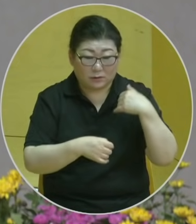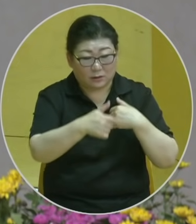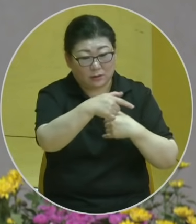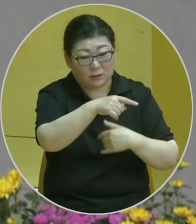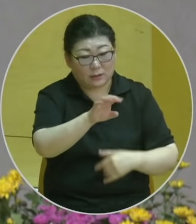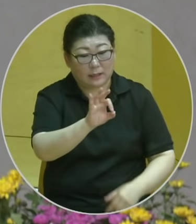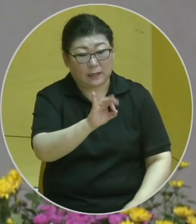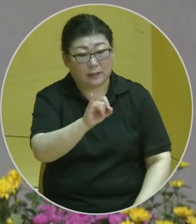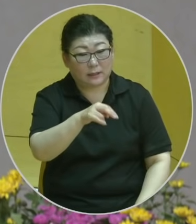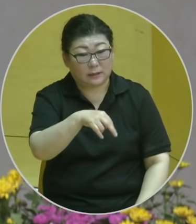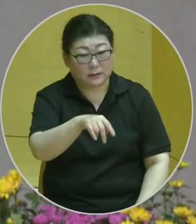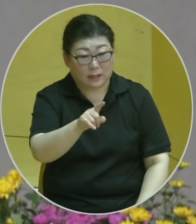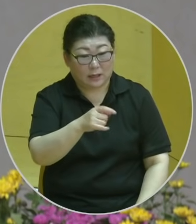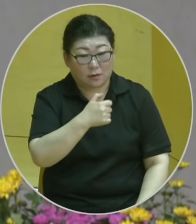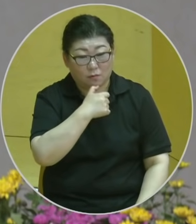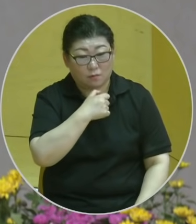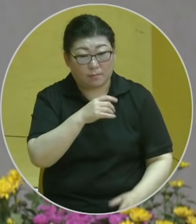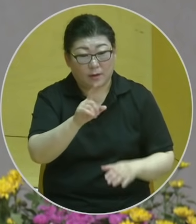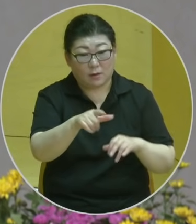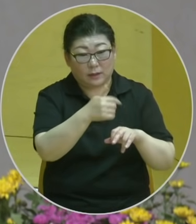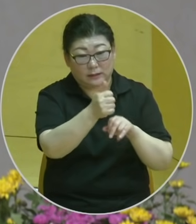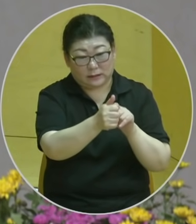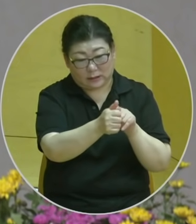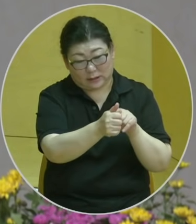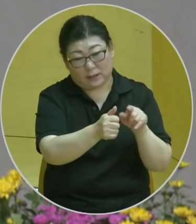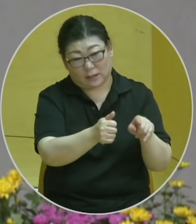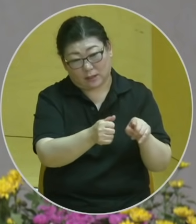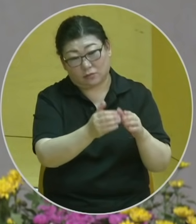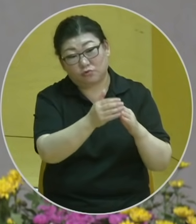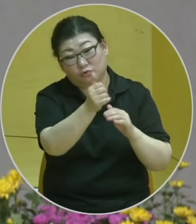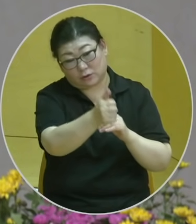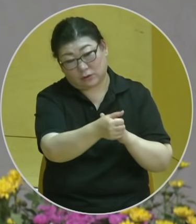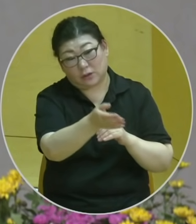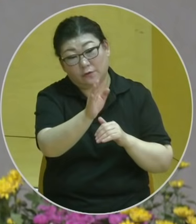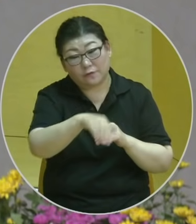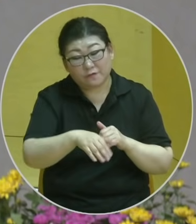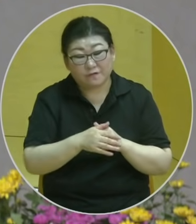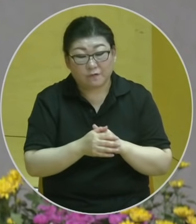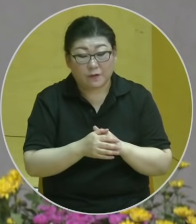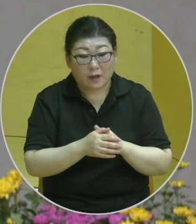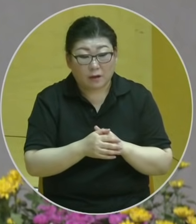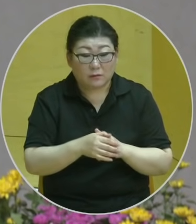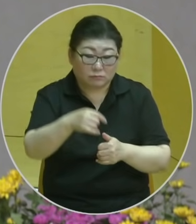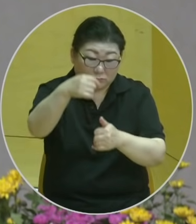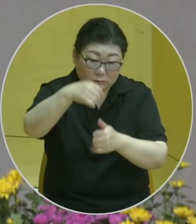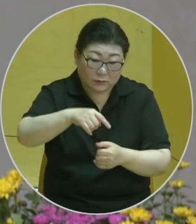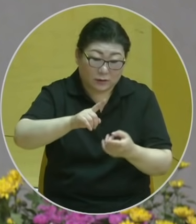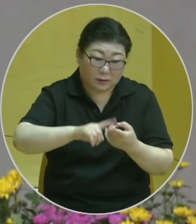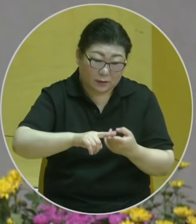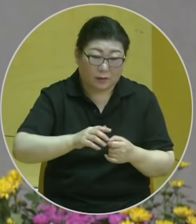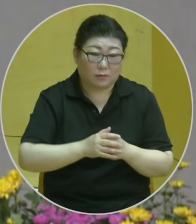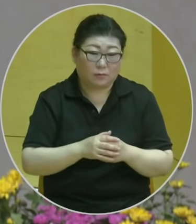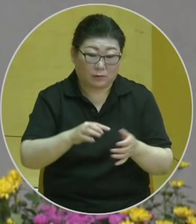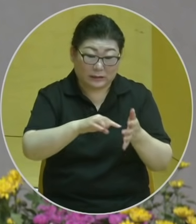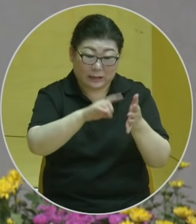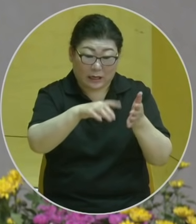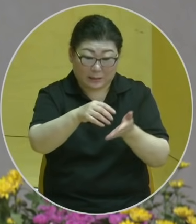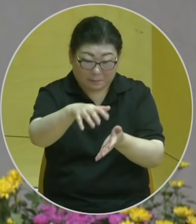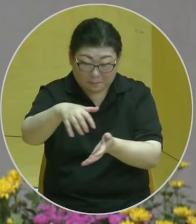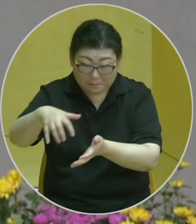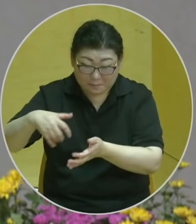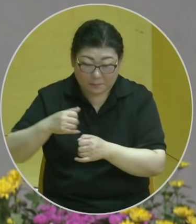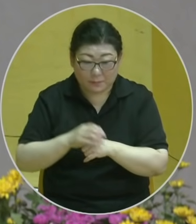로마 황제가 주인이었습니다. 로마 황제가 원하는 대로 이 세금을 거두어서 내었습니다. 그러나 자기